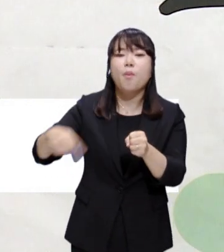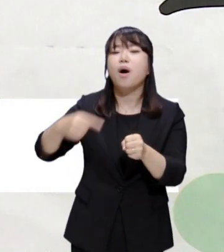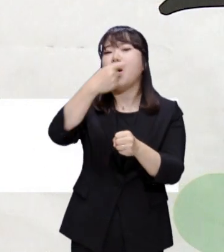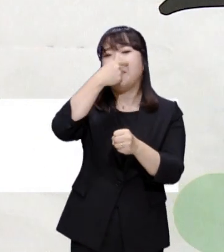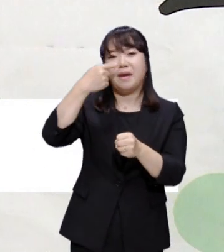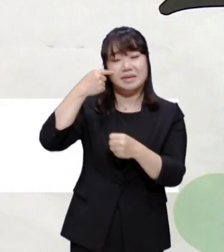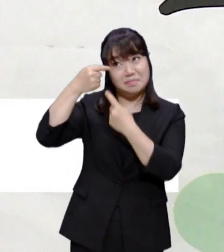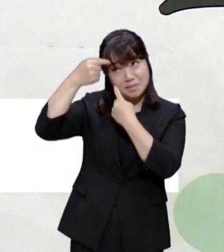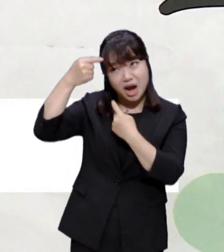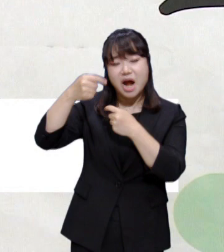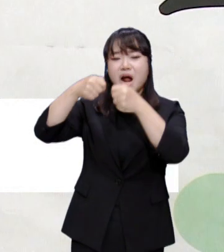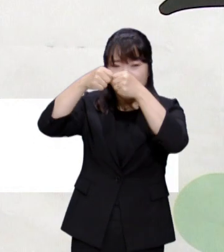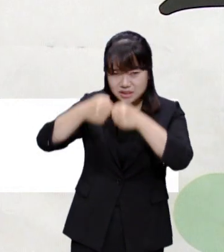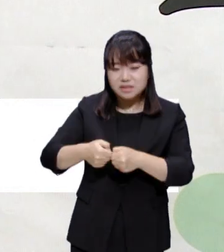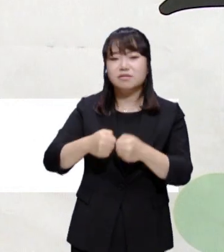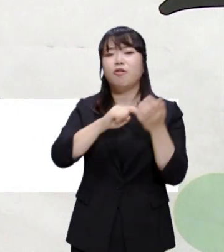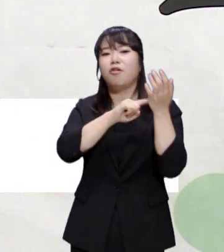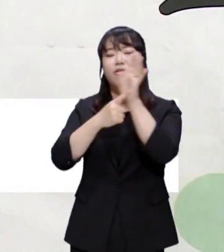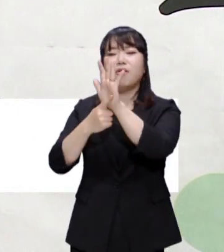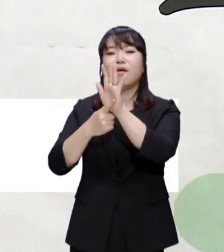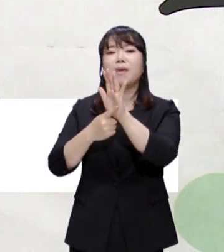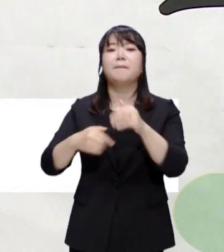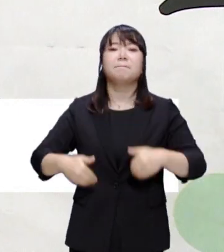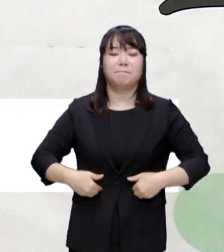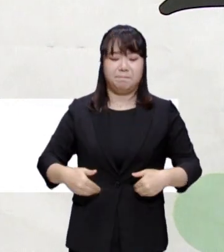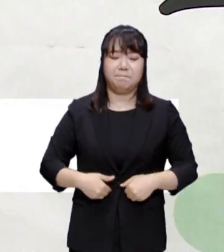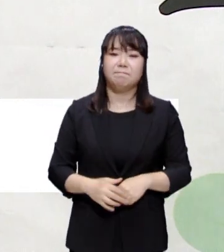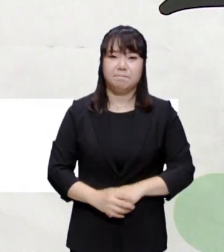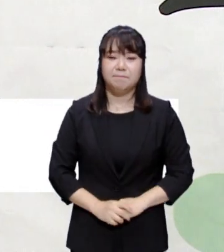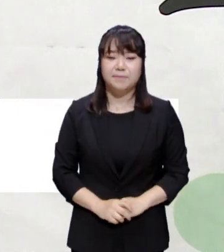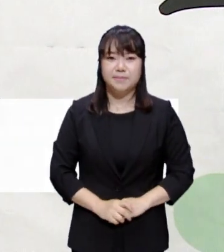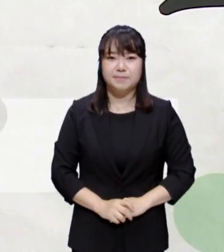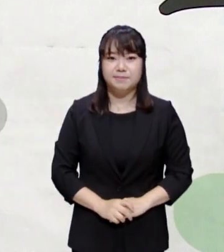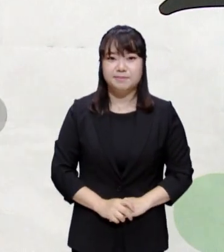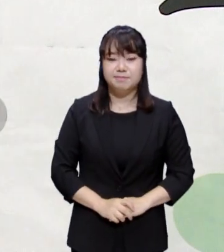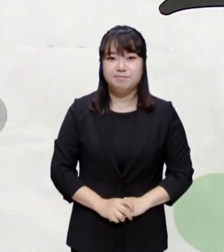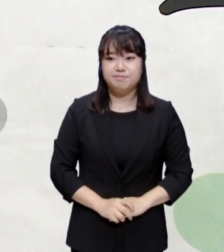있는 정보들을 더 구체적으로 명확하게 공개해야 될 필요가 있다고 생각합니다.